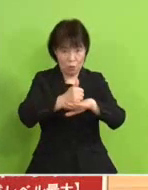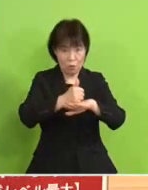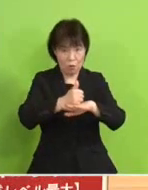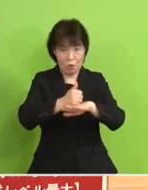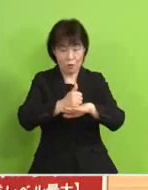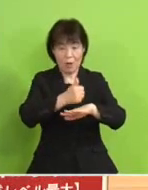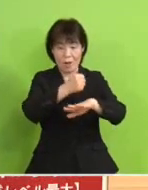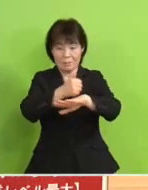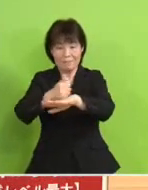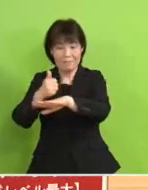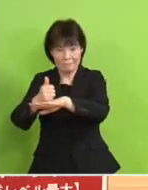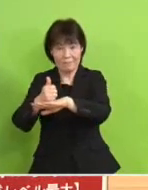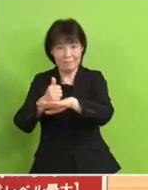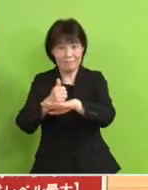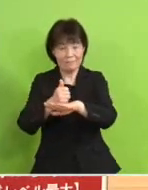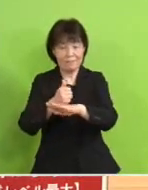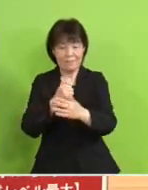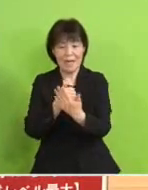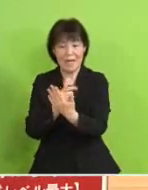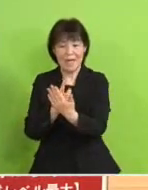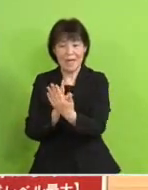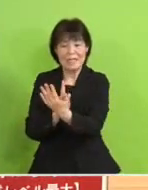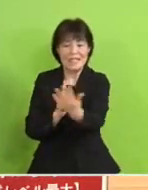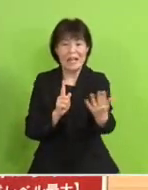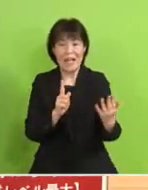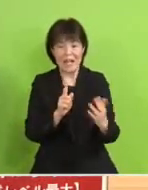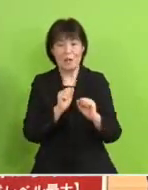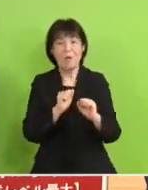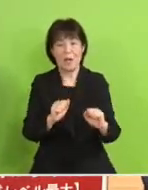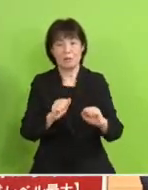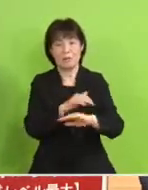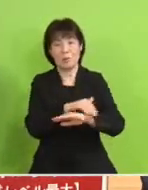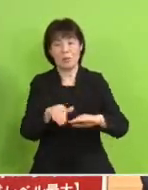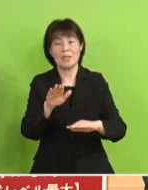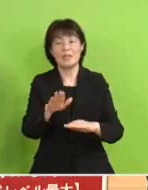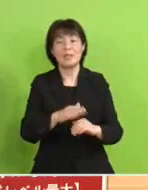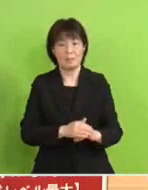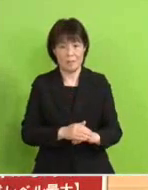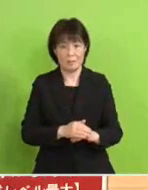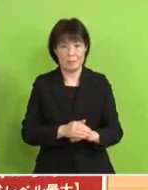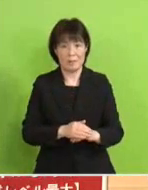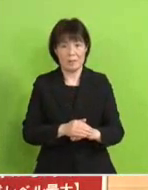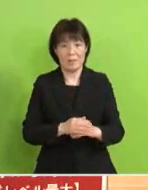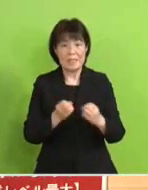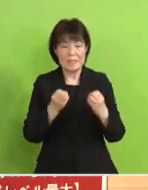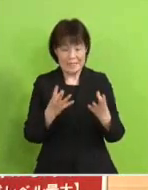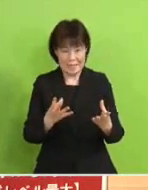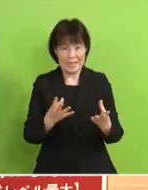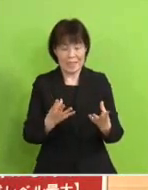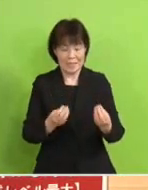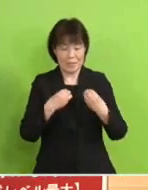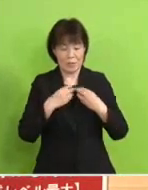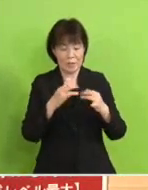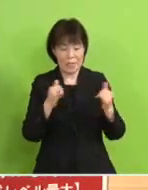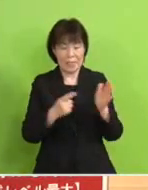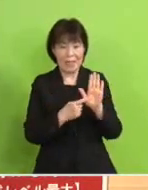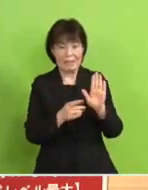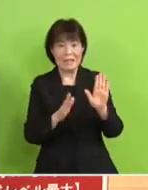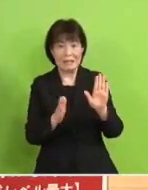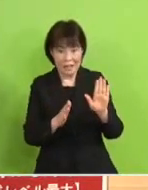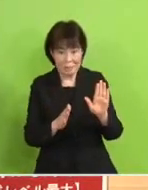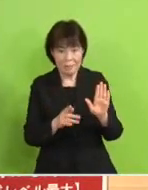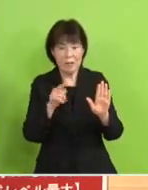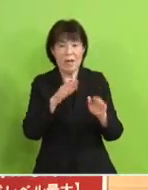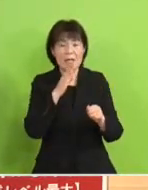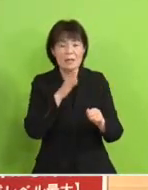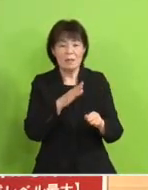の皆さんが記者会見を行うこととなっております。新規感染陽性者を出さないことが、医療現